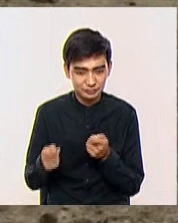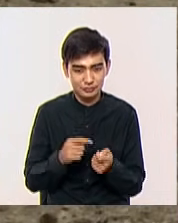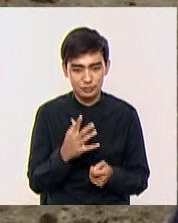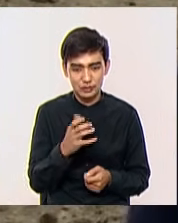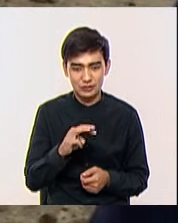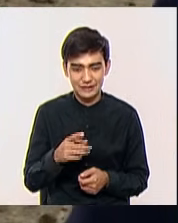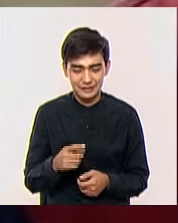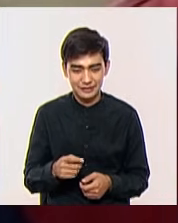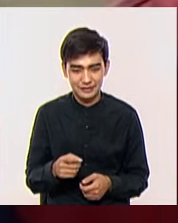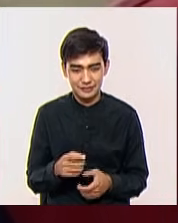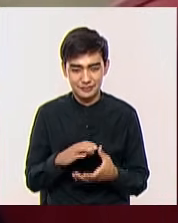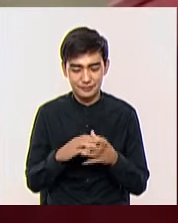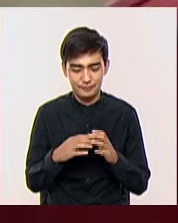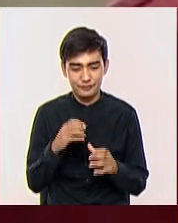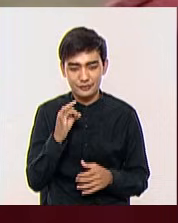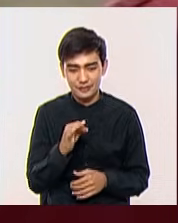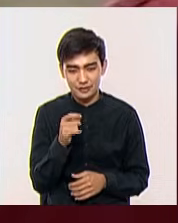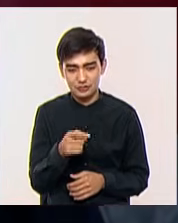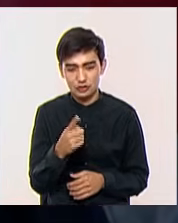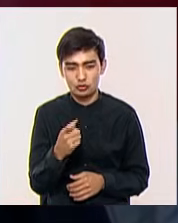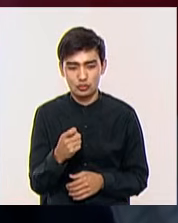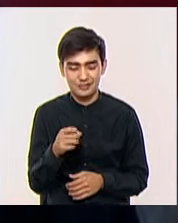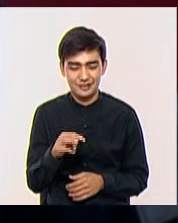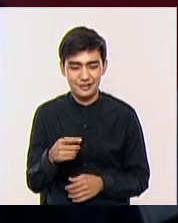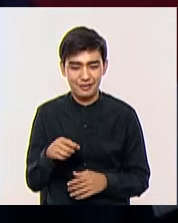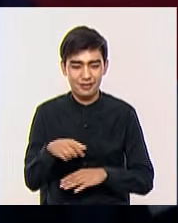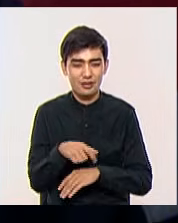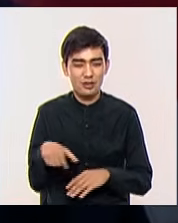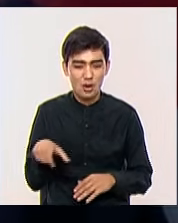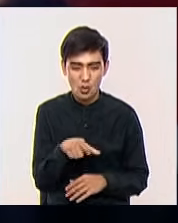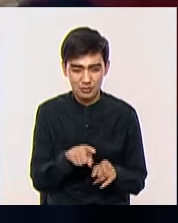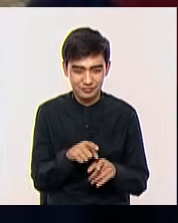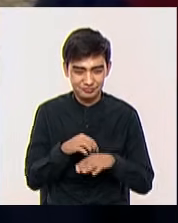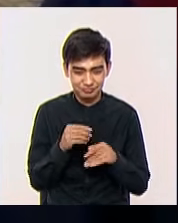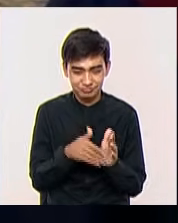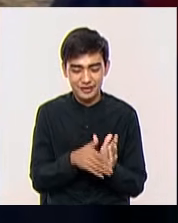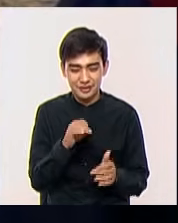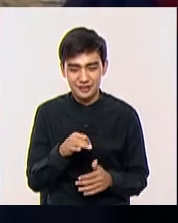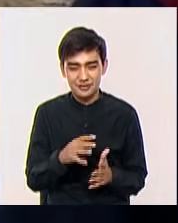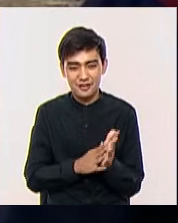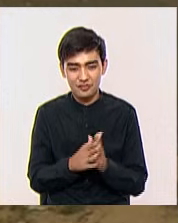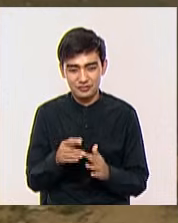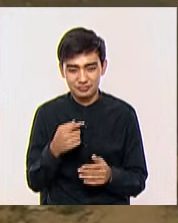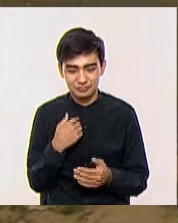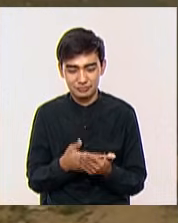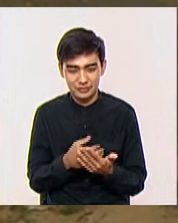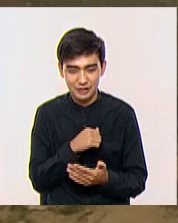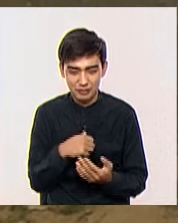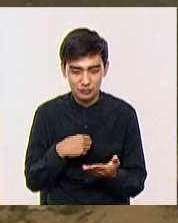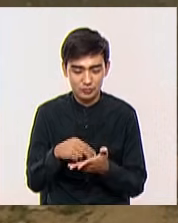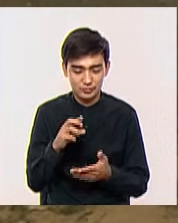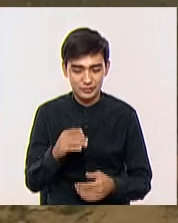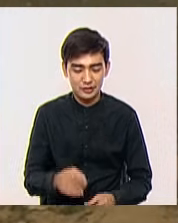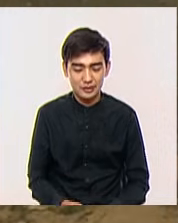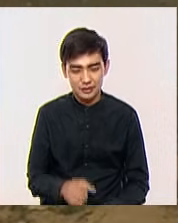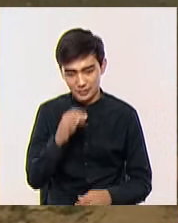500 теңгеден алып келдім. Түгін. Жол шығымен 1100 теңгеге шығып тұр. Жаңағыдай транспортты көтеріп берсе, біздер ана жақтан шөп алып өзіміз алсақ. Шаруалар әкімдіктен